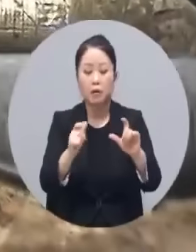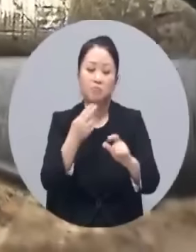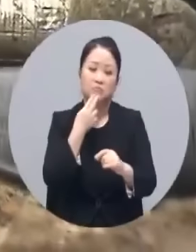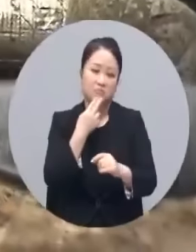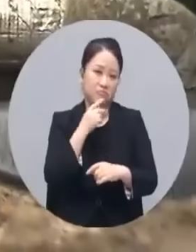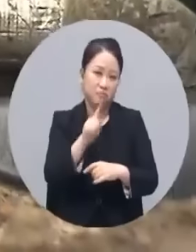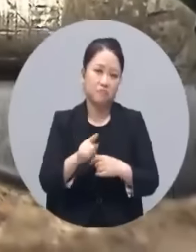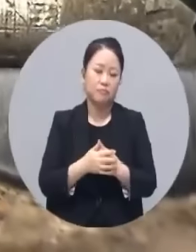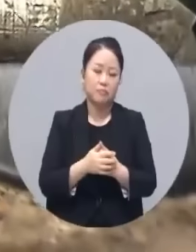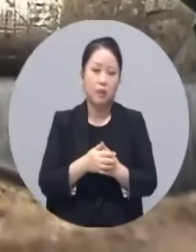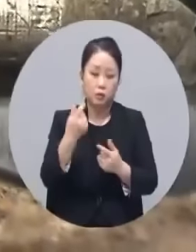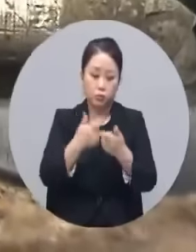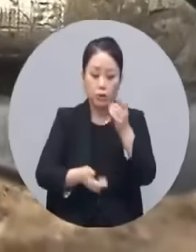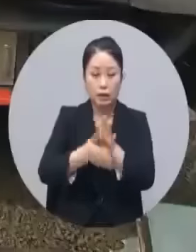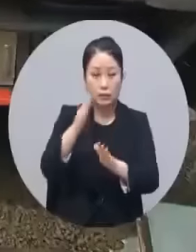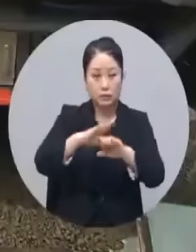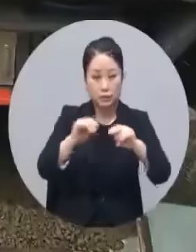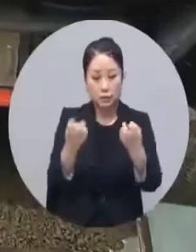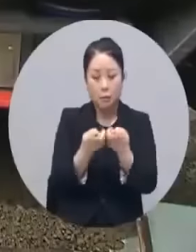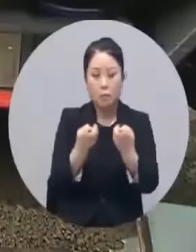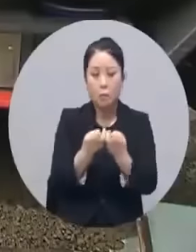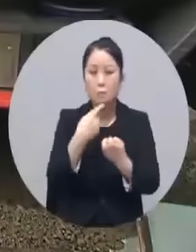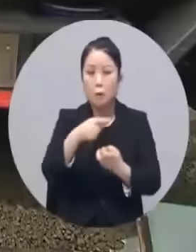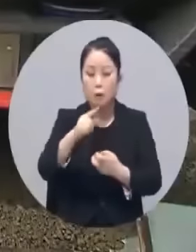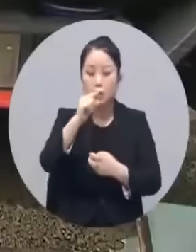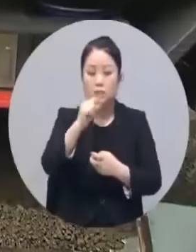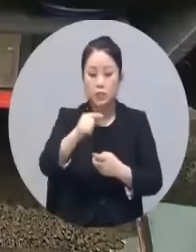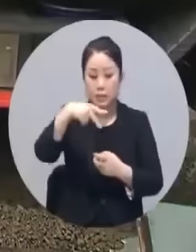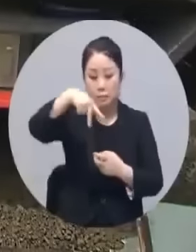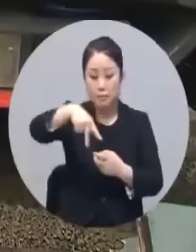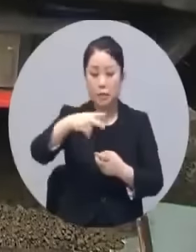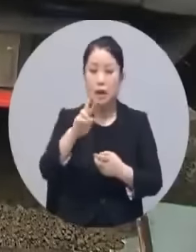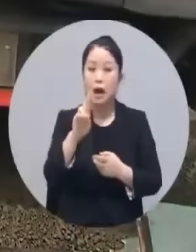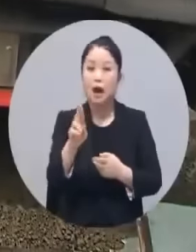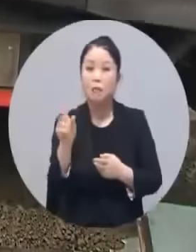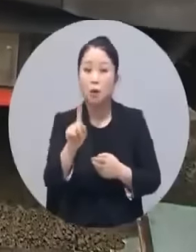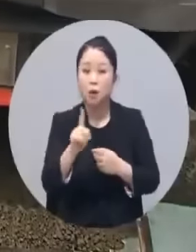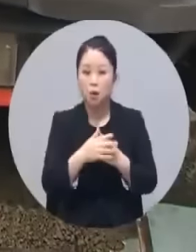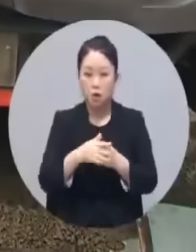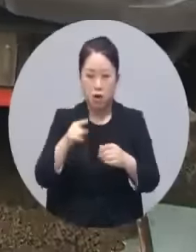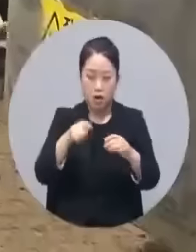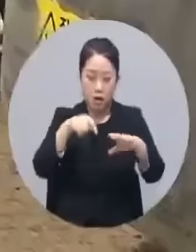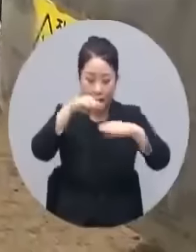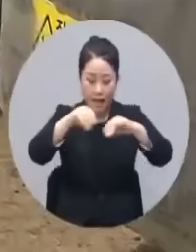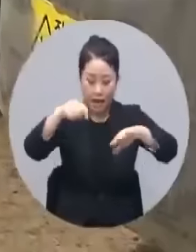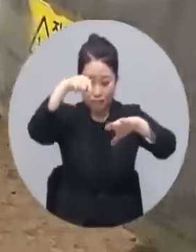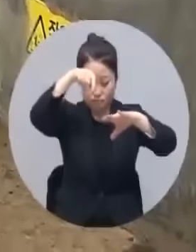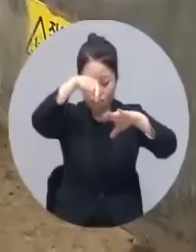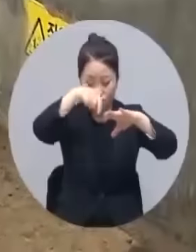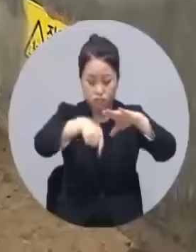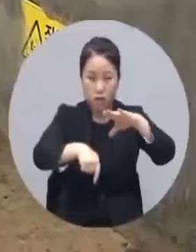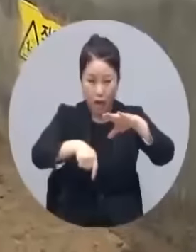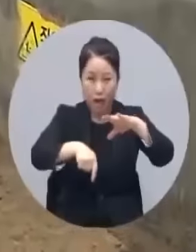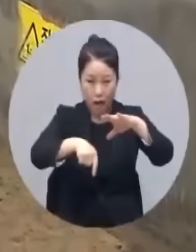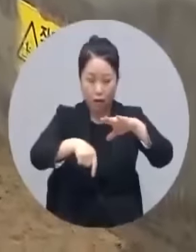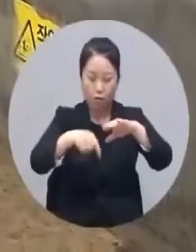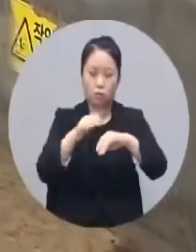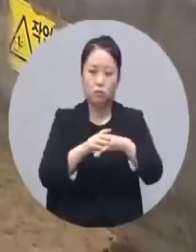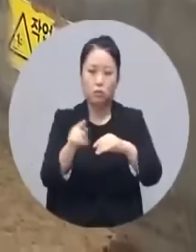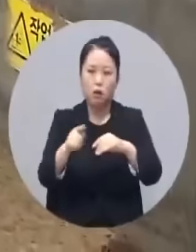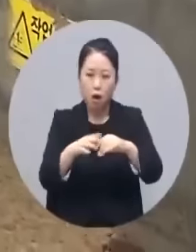점입니다 부산시가 해법으로 언급한 건 gpi 즉 지표투과 레이더로 전자 기파를 땅밑에서